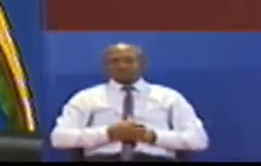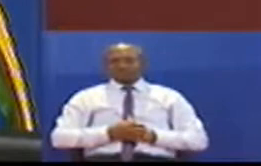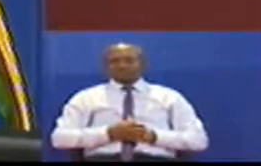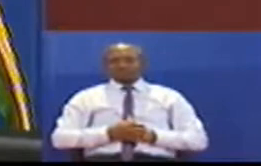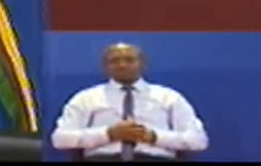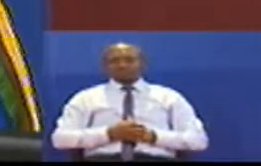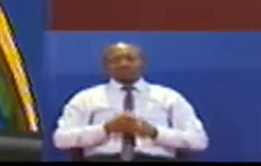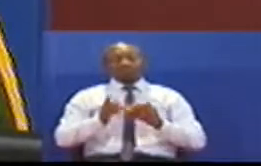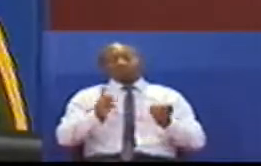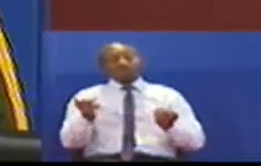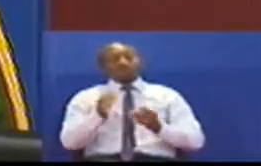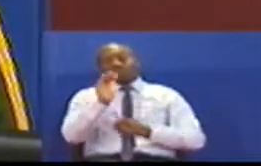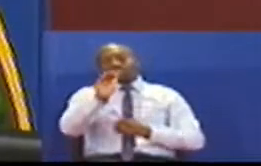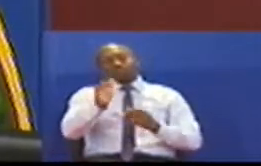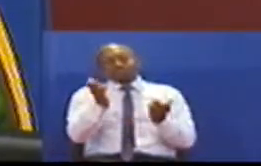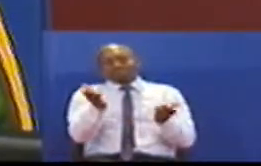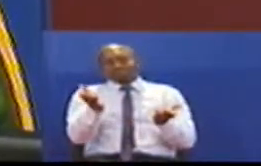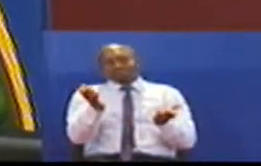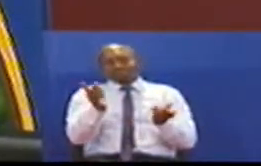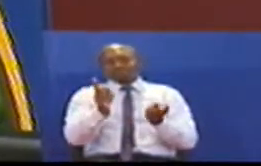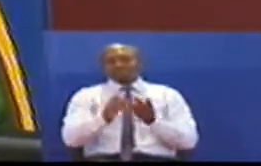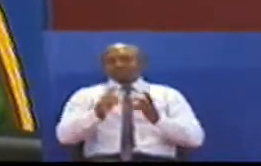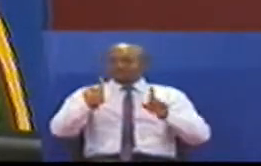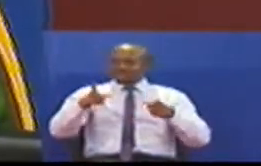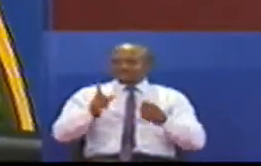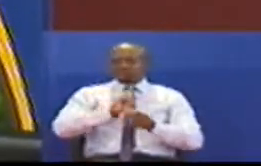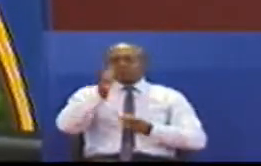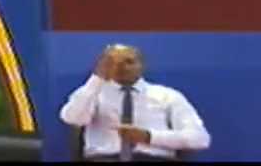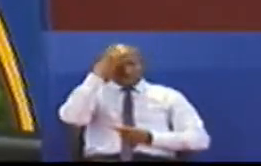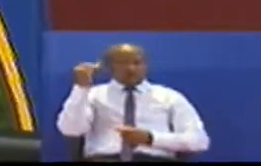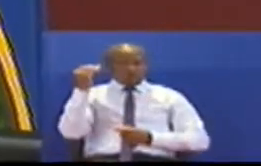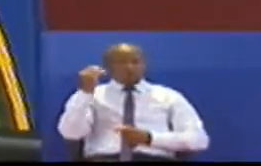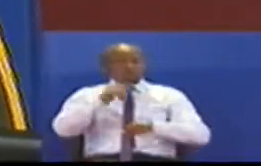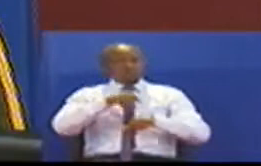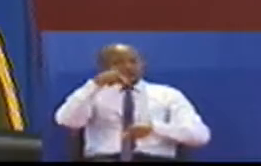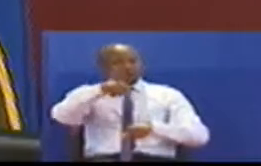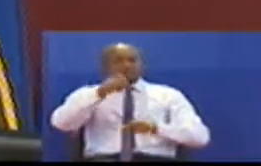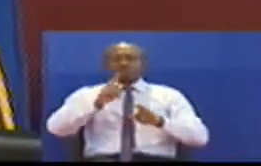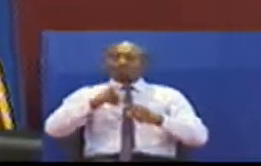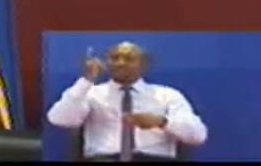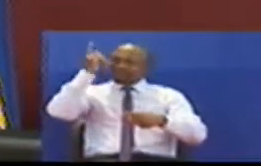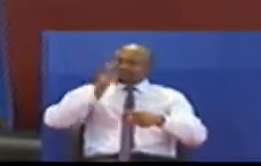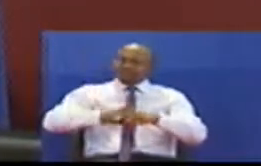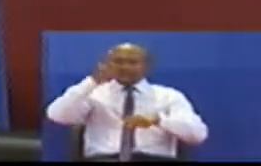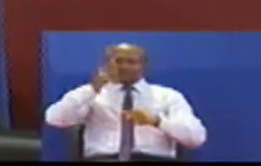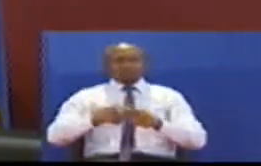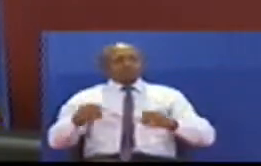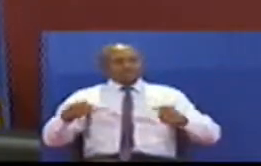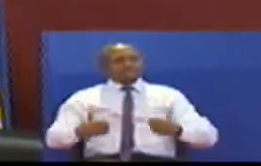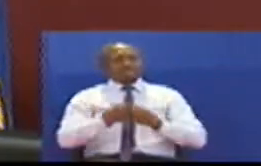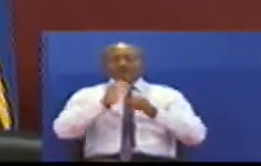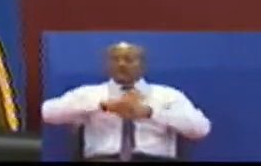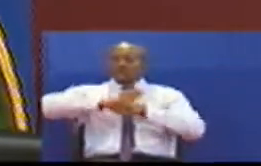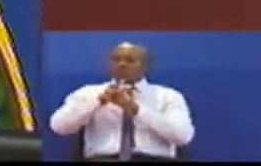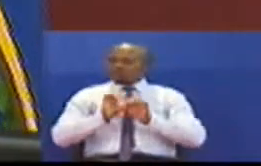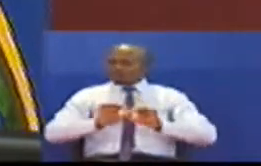Au basi kama mtasafiri ndio hivyo, lakini kutosahau kwamba wakati huu ni wakati wa hatari ya janga la corona. Kwa